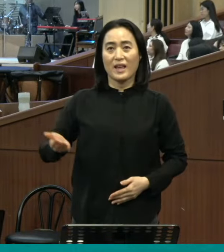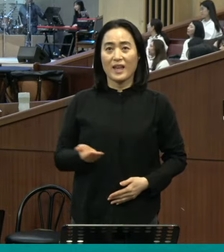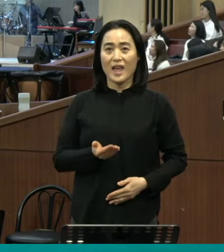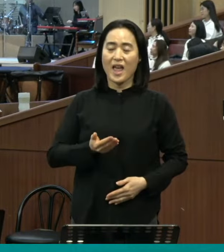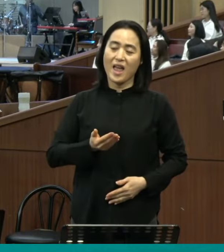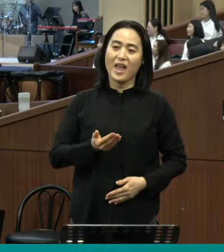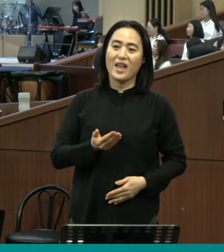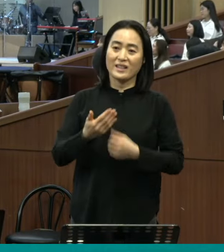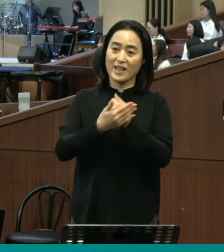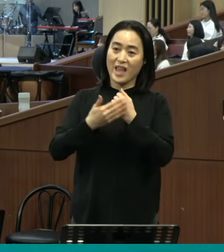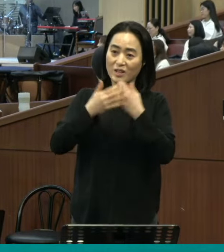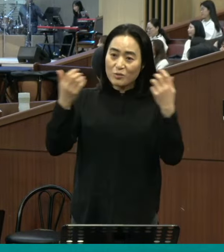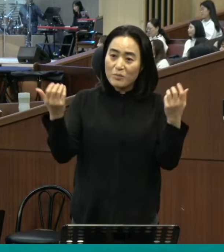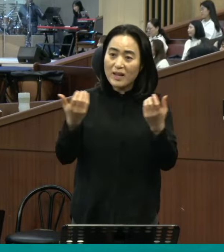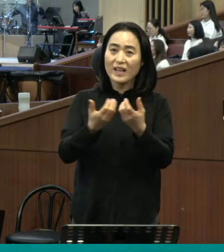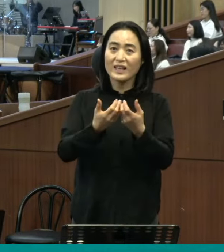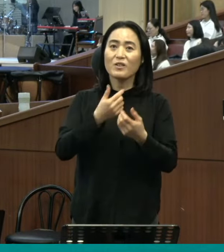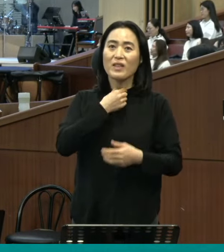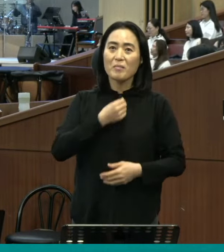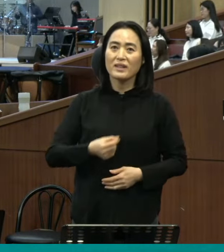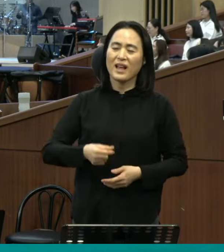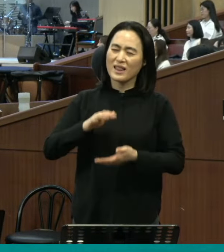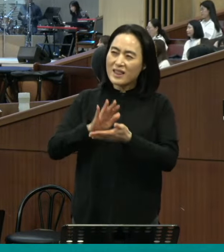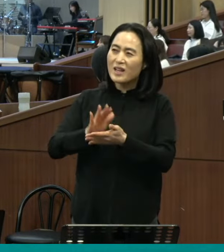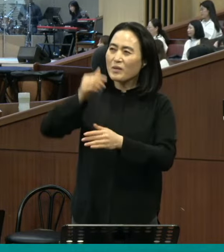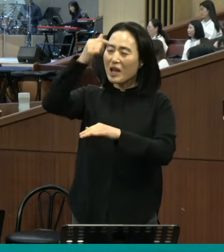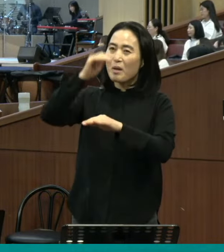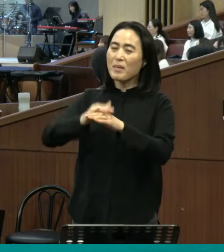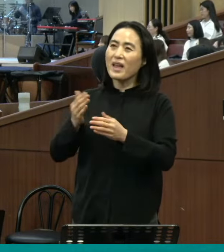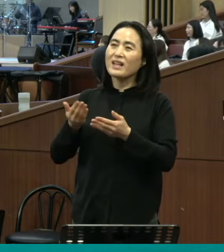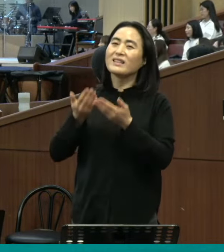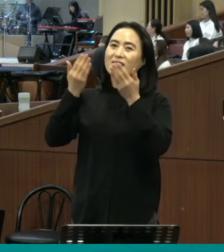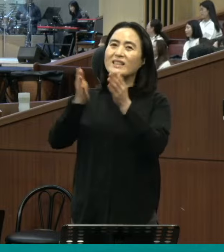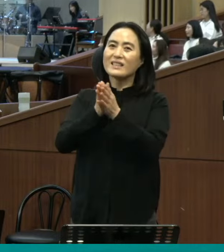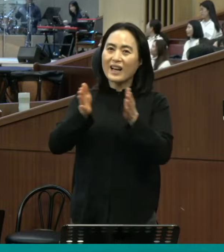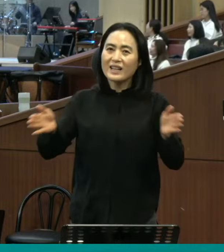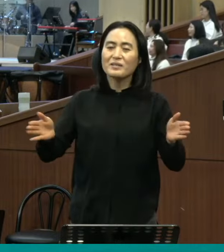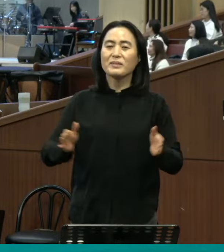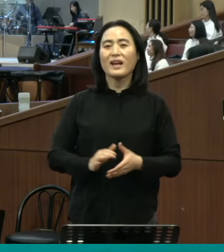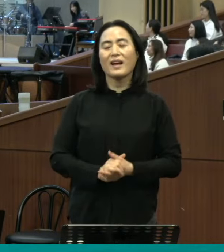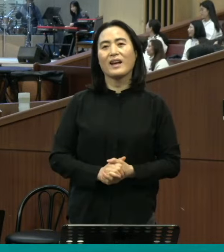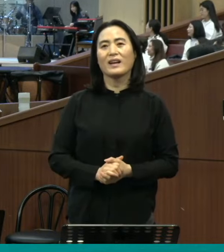주님 앞에 우리 시간 다 함께 뜨겁게 주님을 예배하도록 하겠습니다.